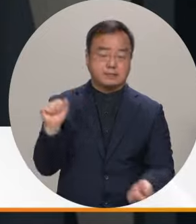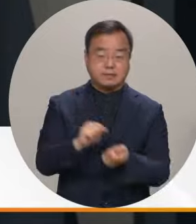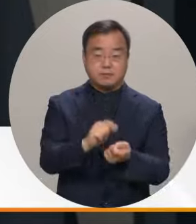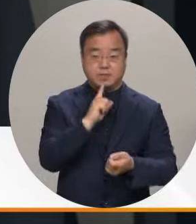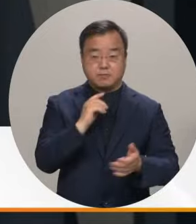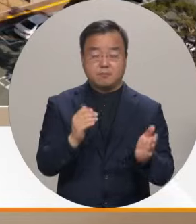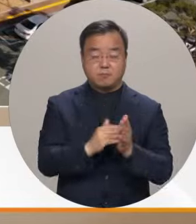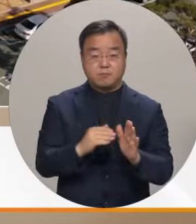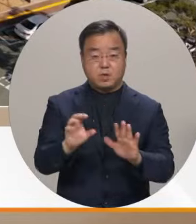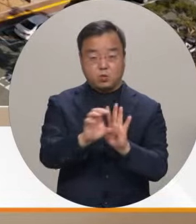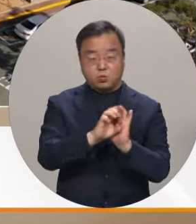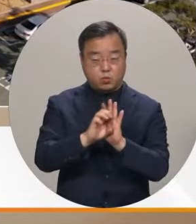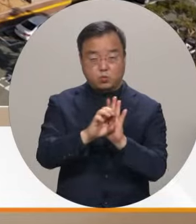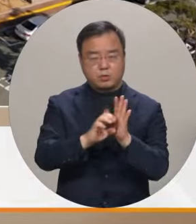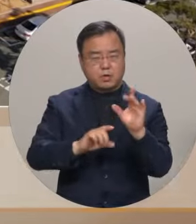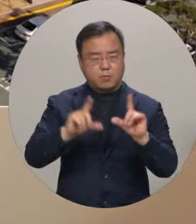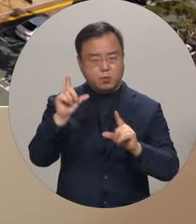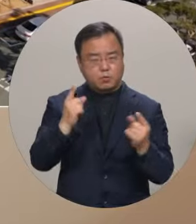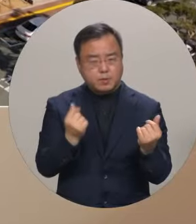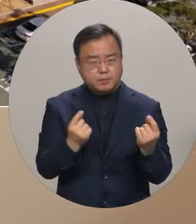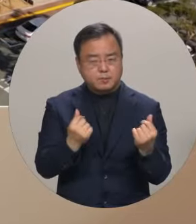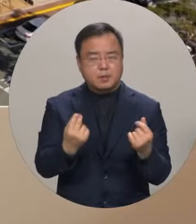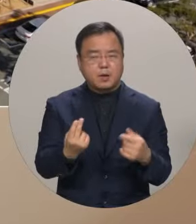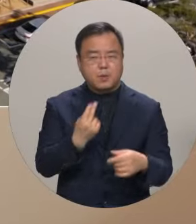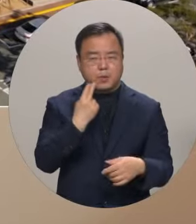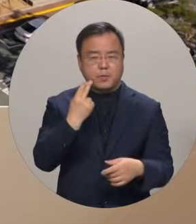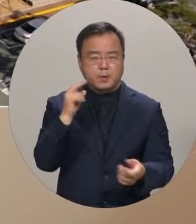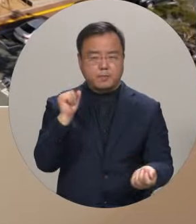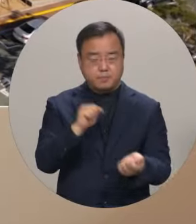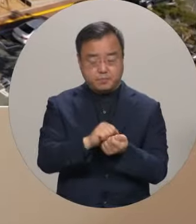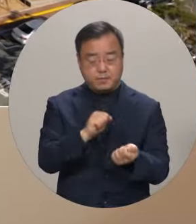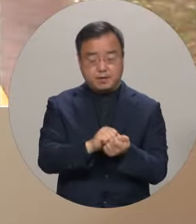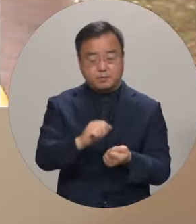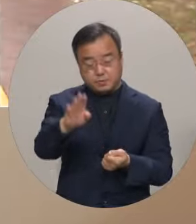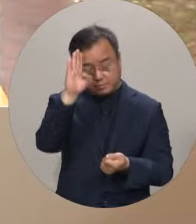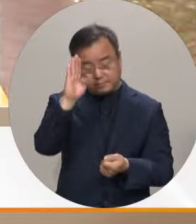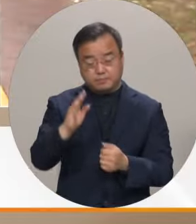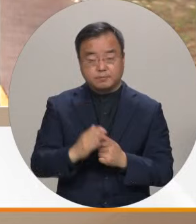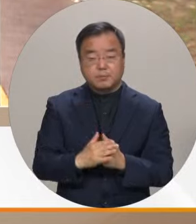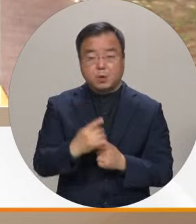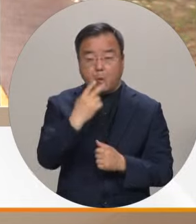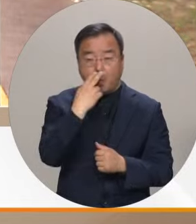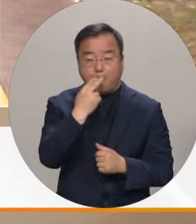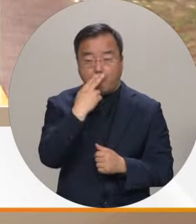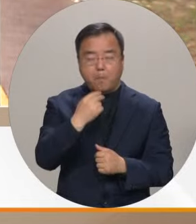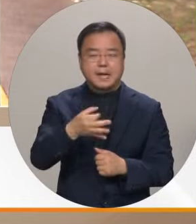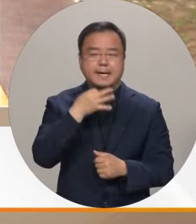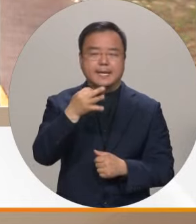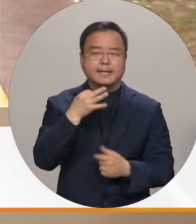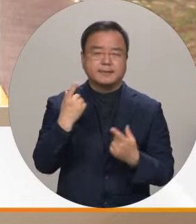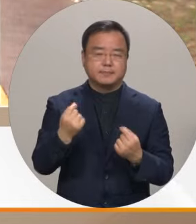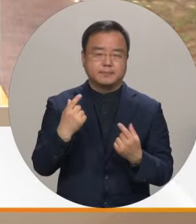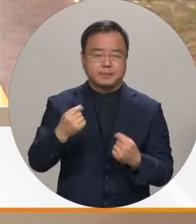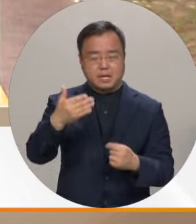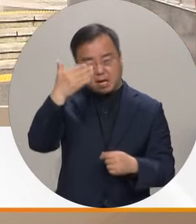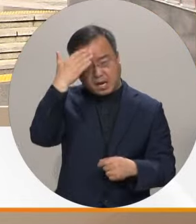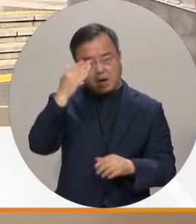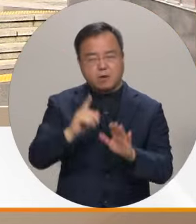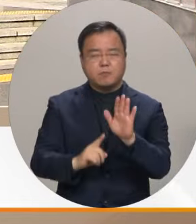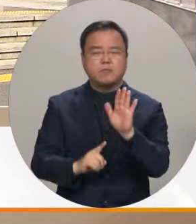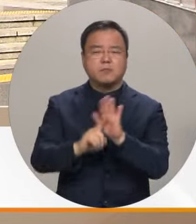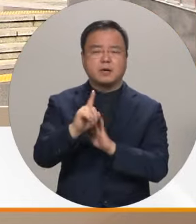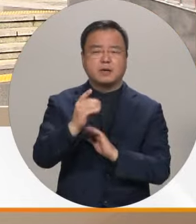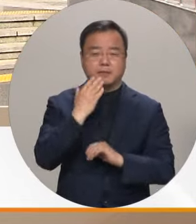코로와 코로나와 비슷한 감염성 호흡기 질환인데요 콧물과 기침 같은 증상과 함께 발열이 동반되는 질환입니다